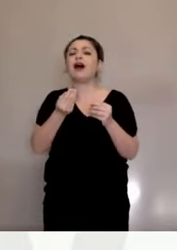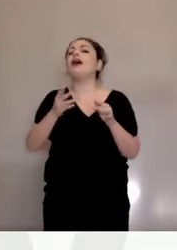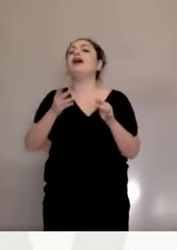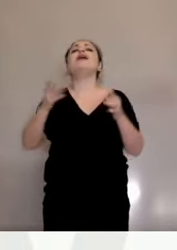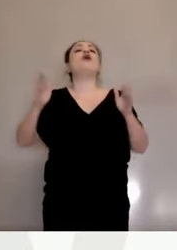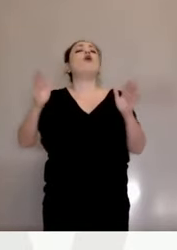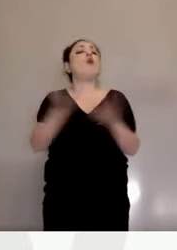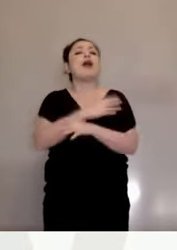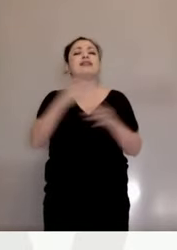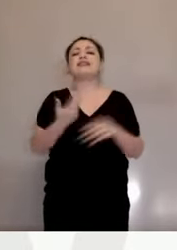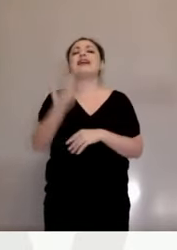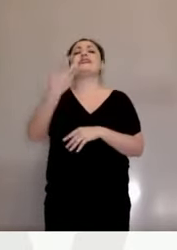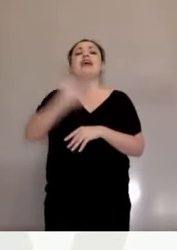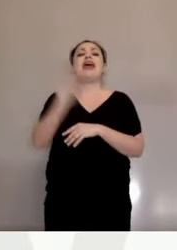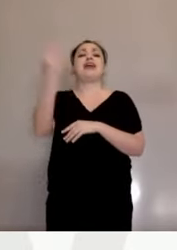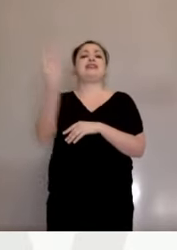esiste.